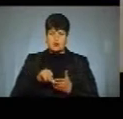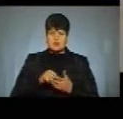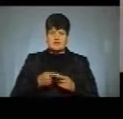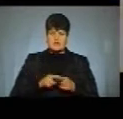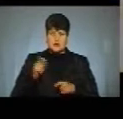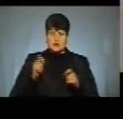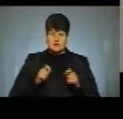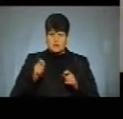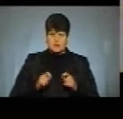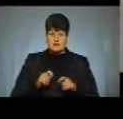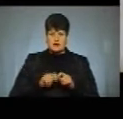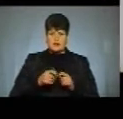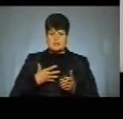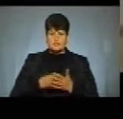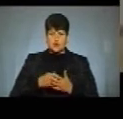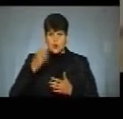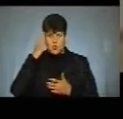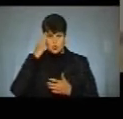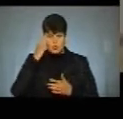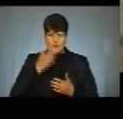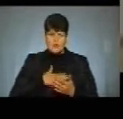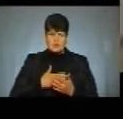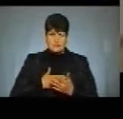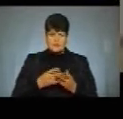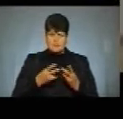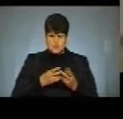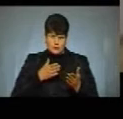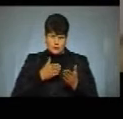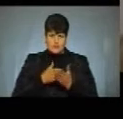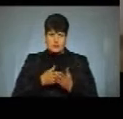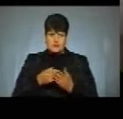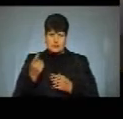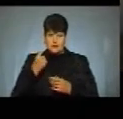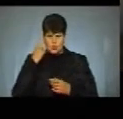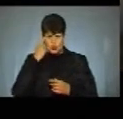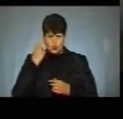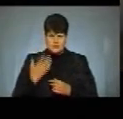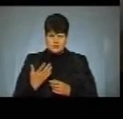тестує свою розумову активність. Головне – сконцентруватись на одній якійсь певній думці. І,